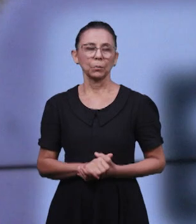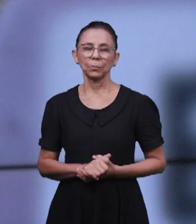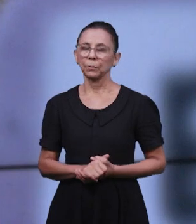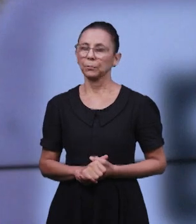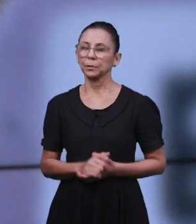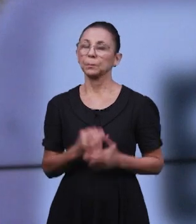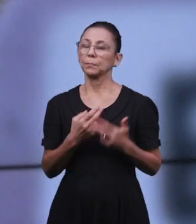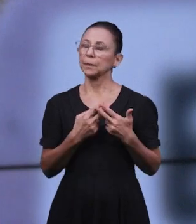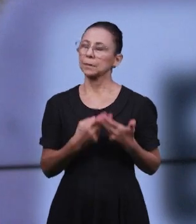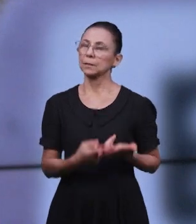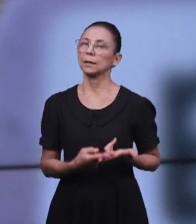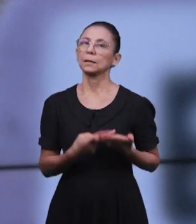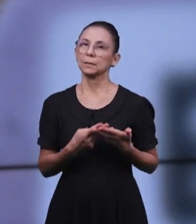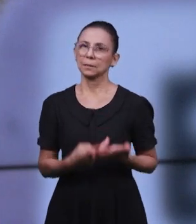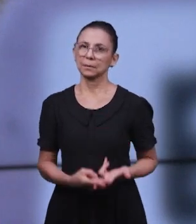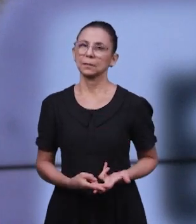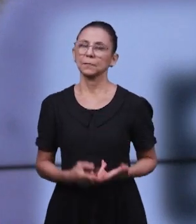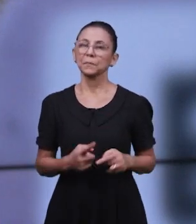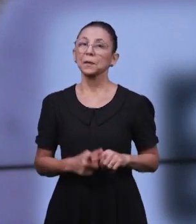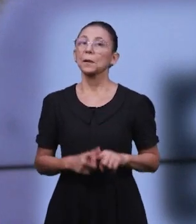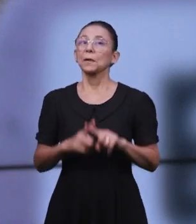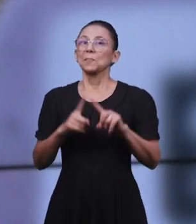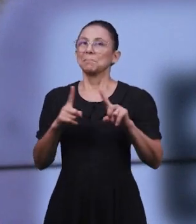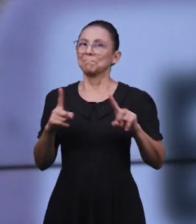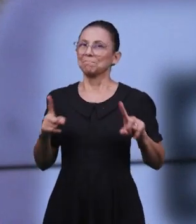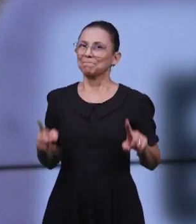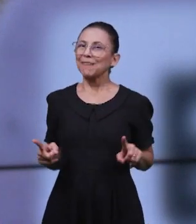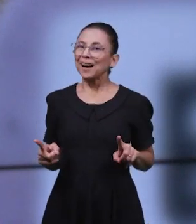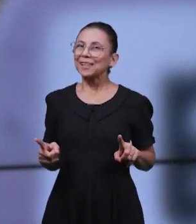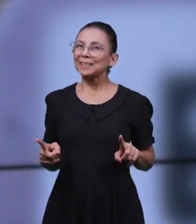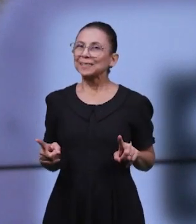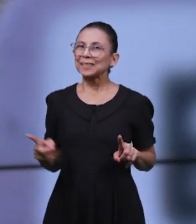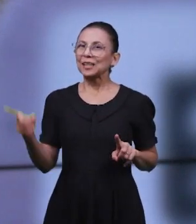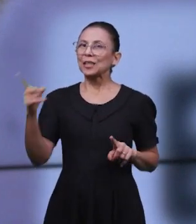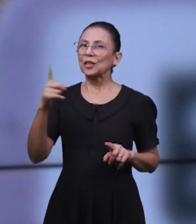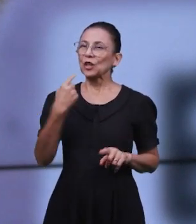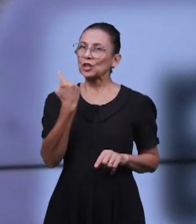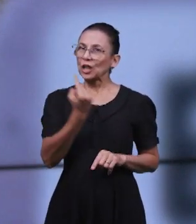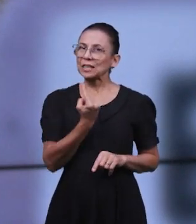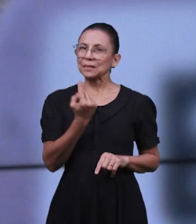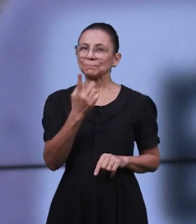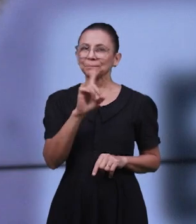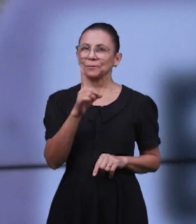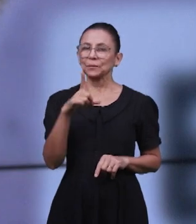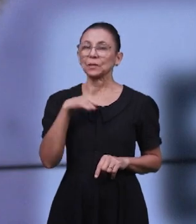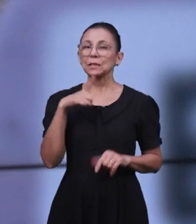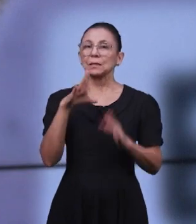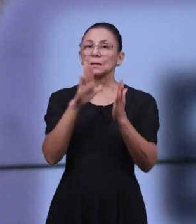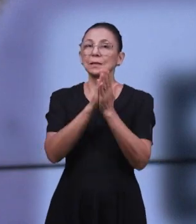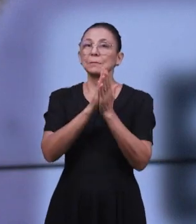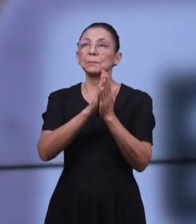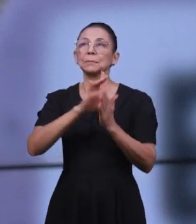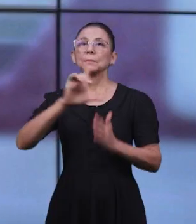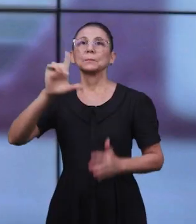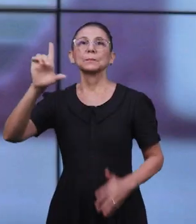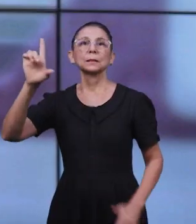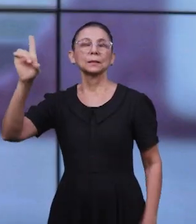simple, mais dans ce chemin, nous avons une arme puissante, la parole de